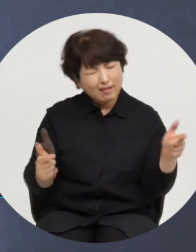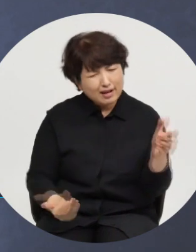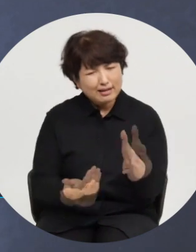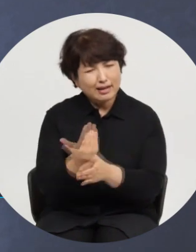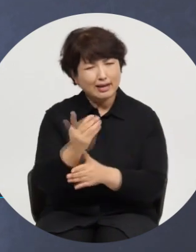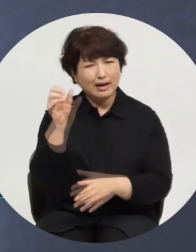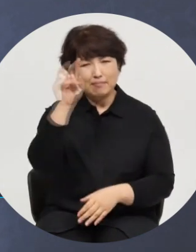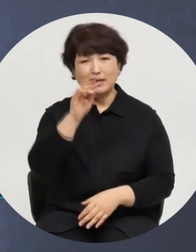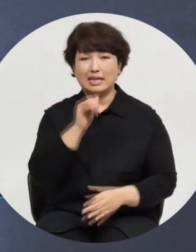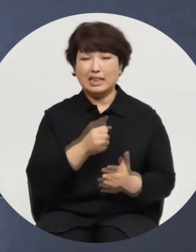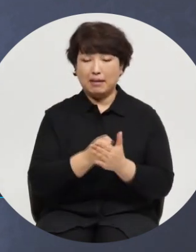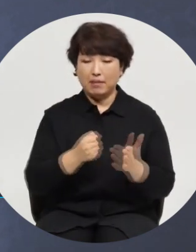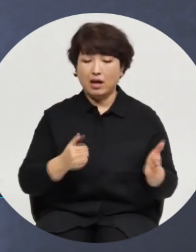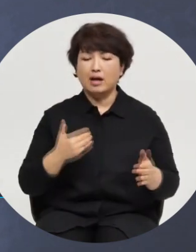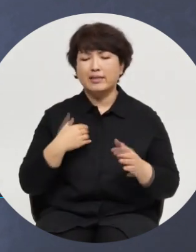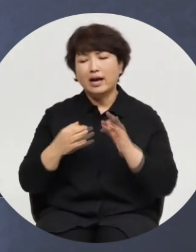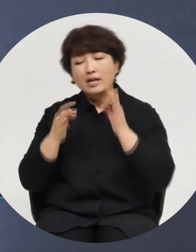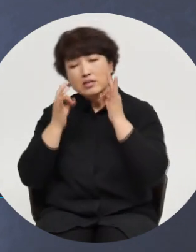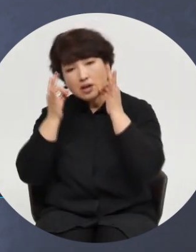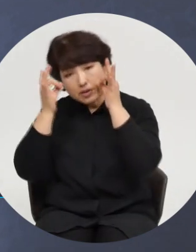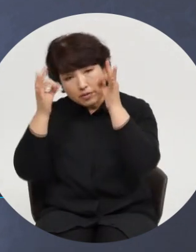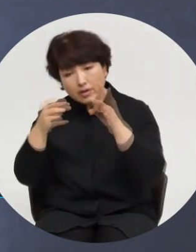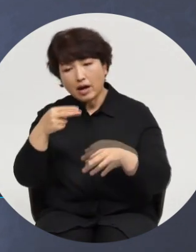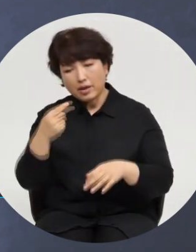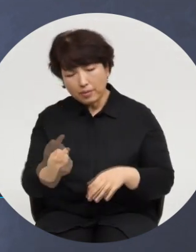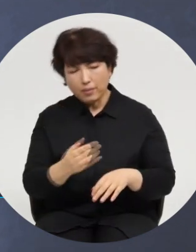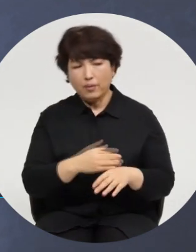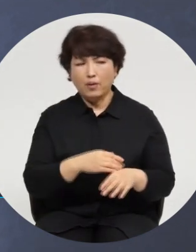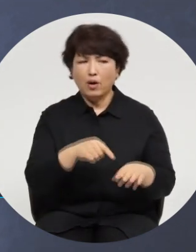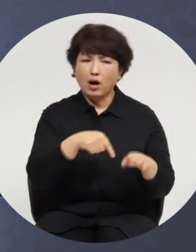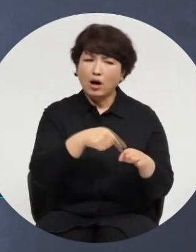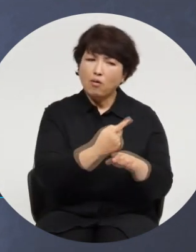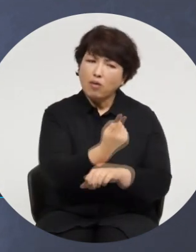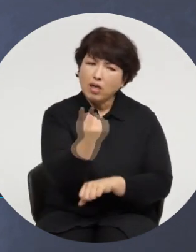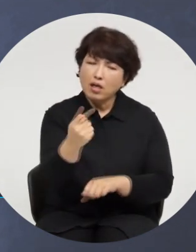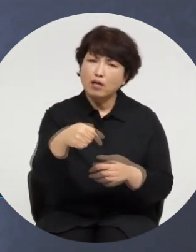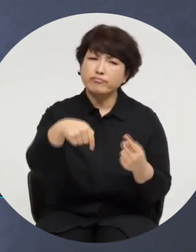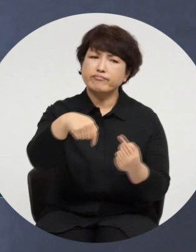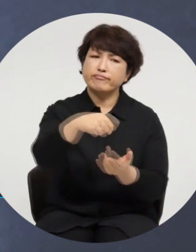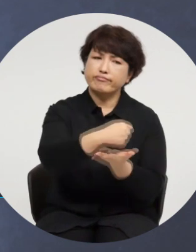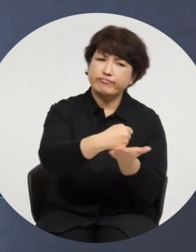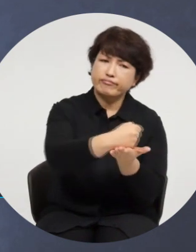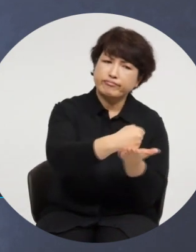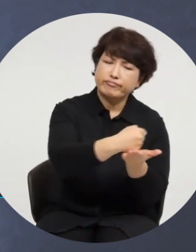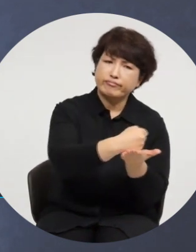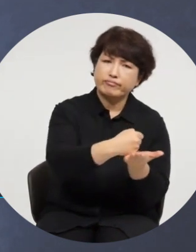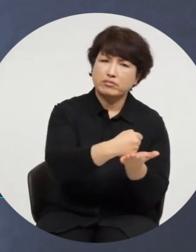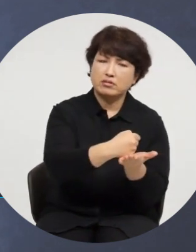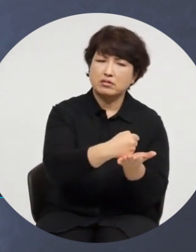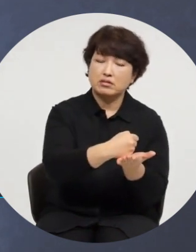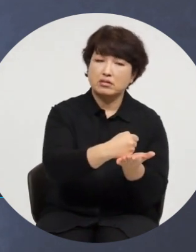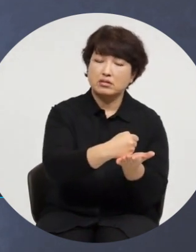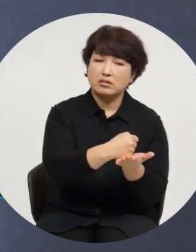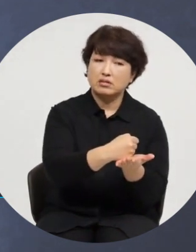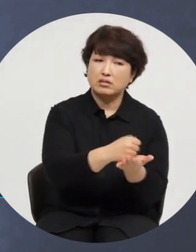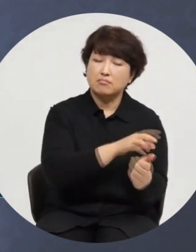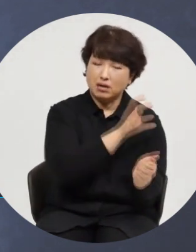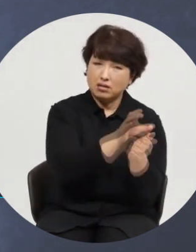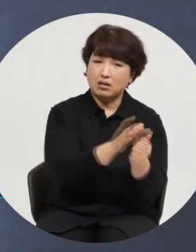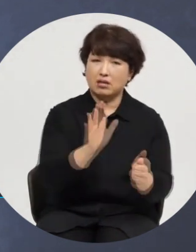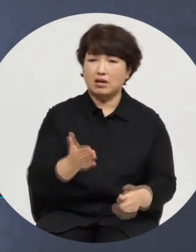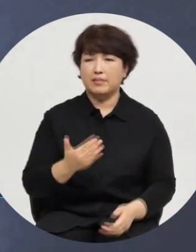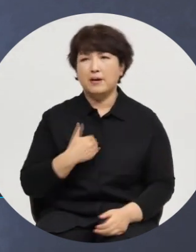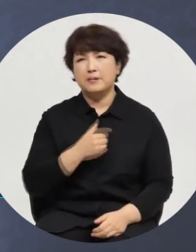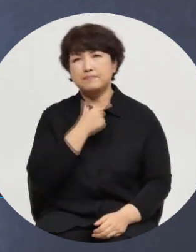그죠 그러니까 내가 최선을 다하는 거 왜 이해 그 외의 외관을 가지고 이랬으면 좋겠다